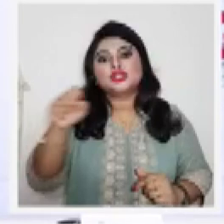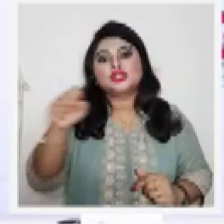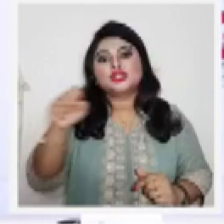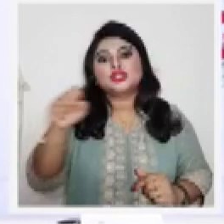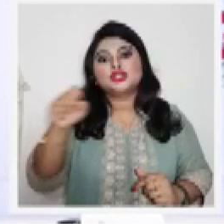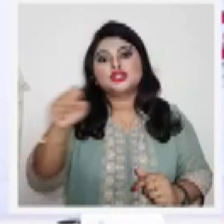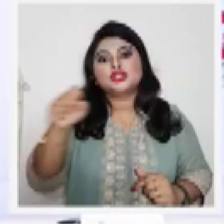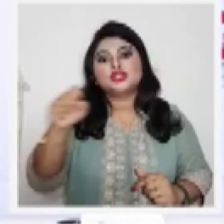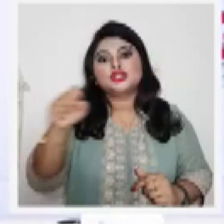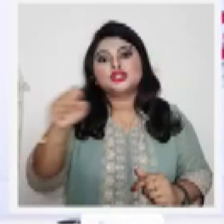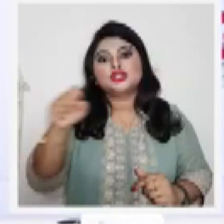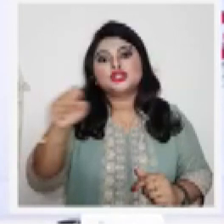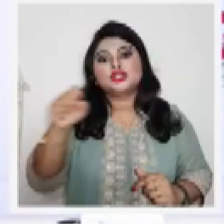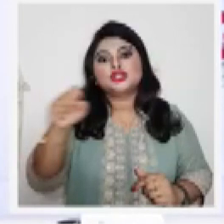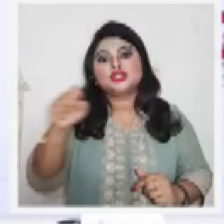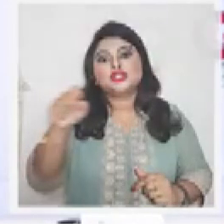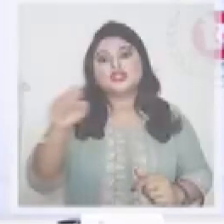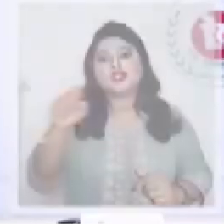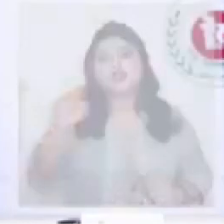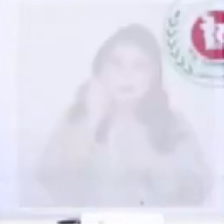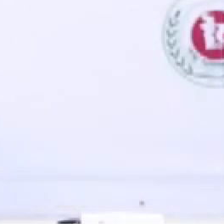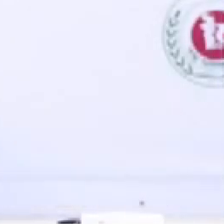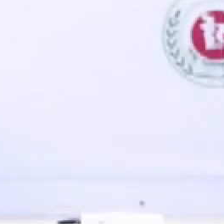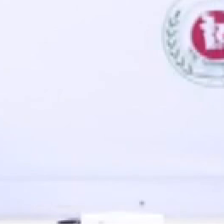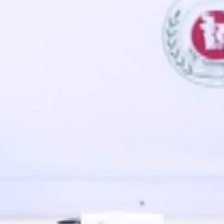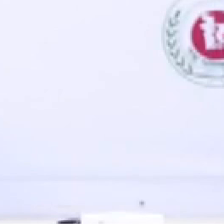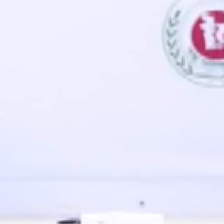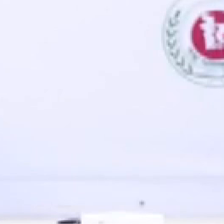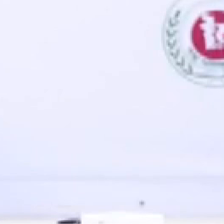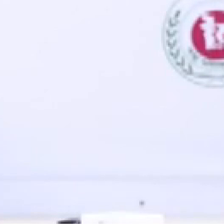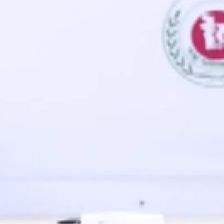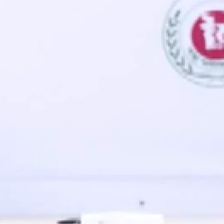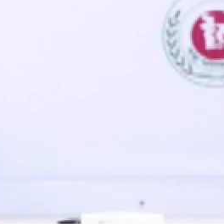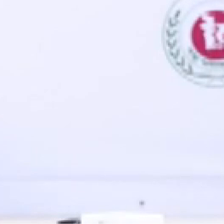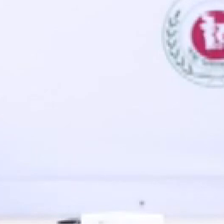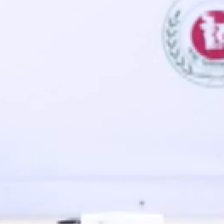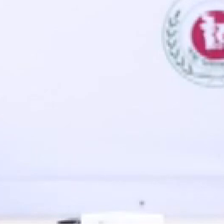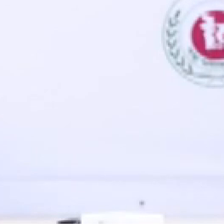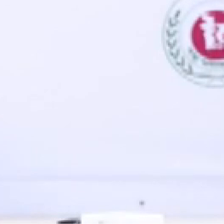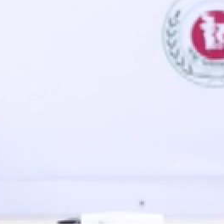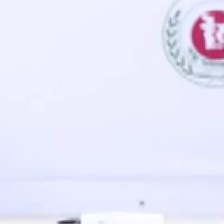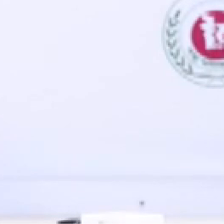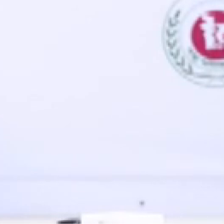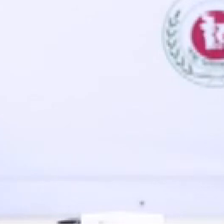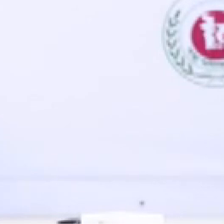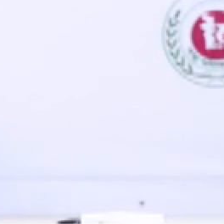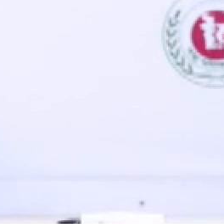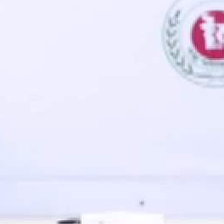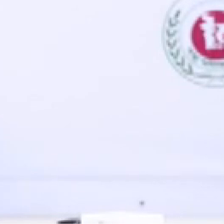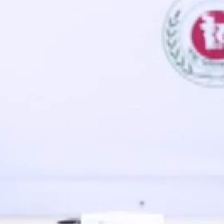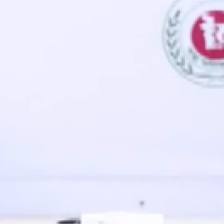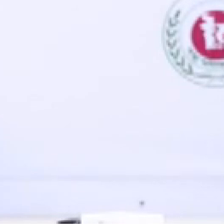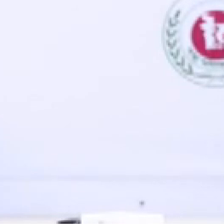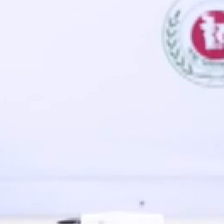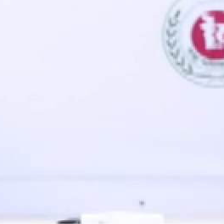56039 জন এবং এ পর্যন্ত আইসোলেশন থেকে ছাড়া পেয়েছেন 37014 জন। বর্তমানে আইসোলেশনে আছেন